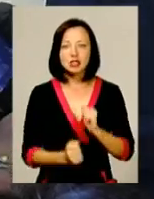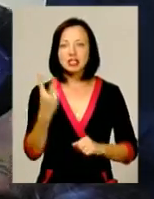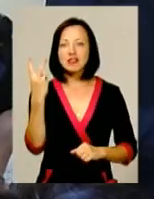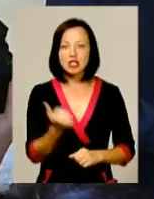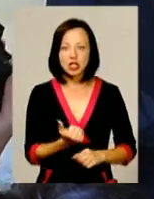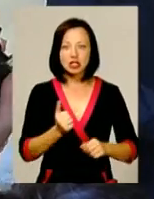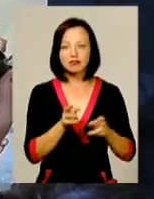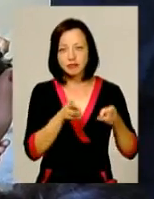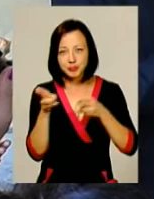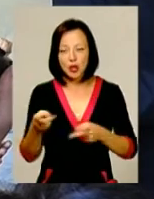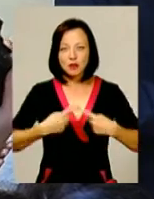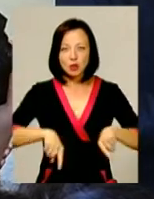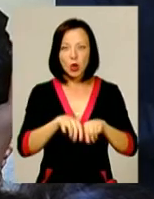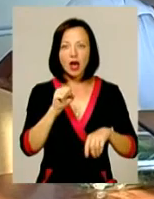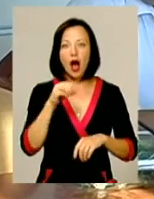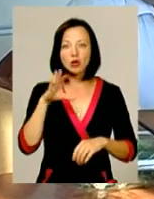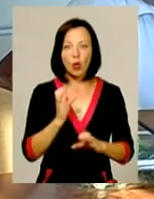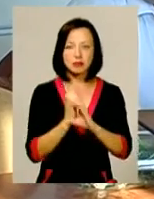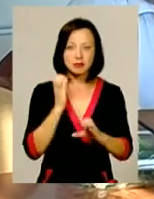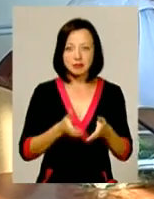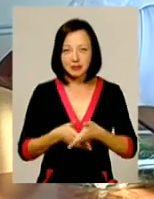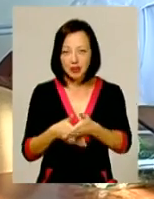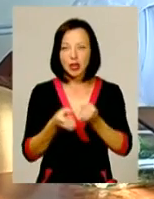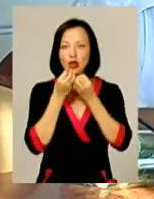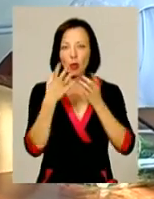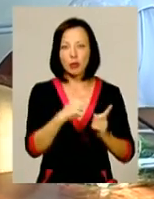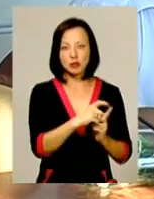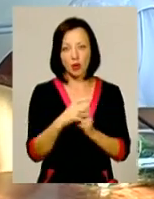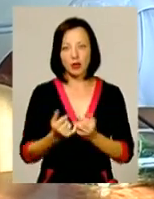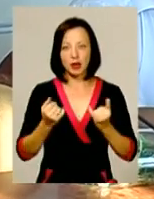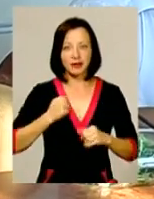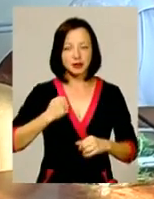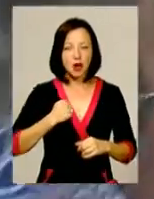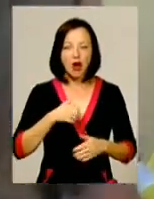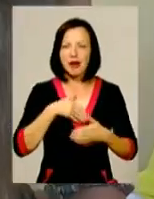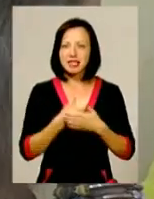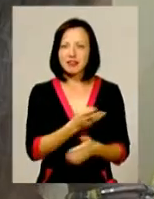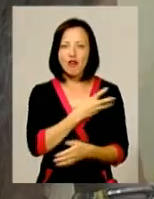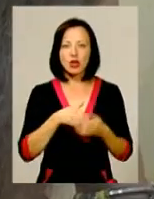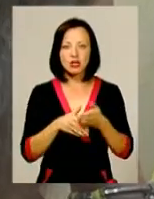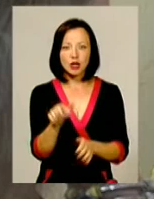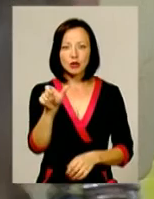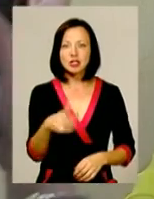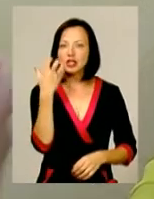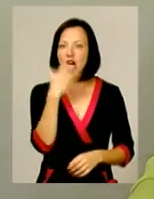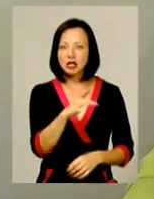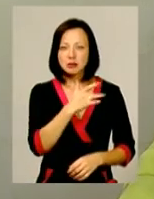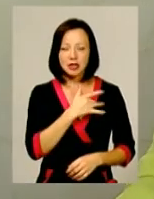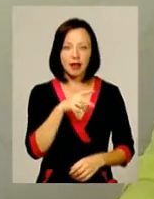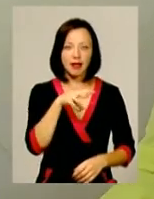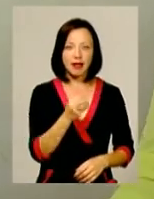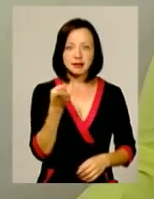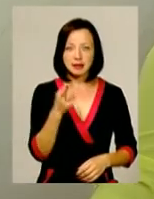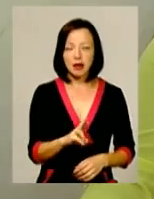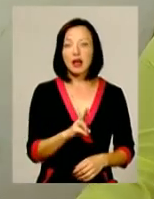у зоні АТО з гуманітарним вантажем і добрим словом для захисників вітчизни. Активний волонтер і людина з гарячим серцем Леся